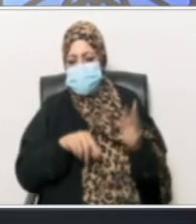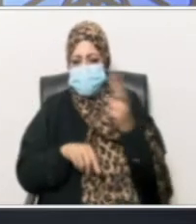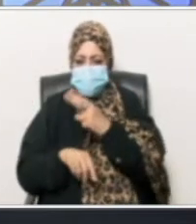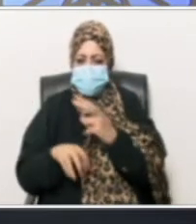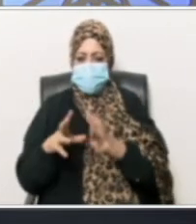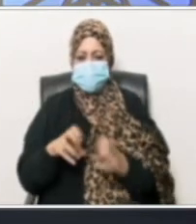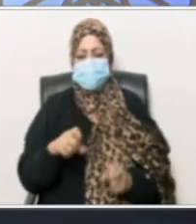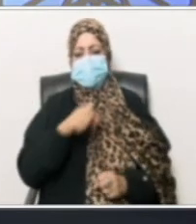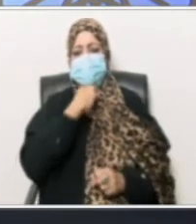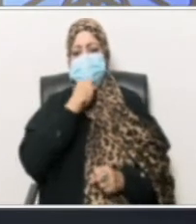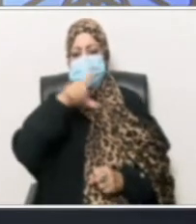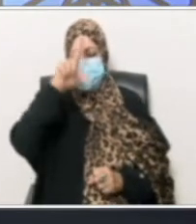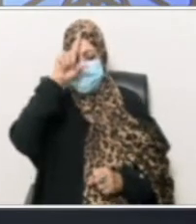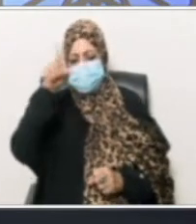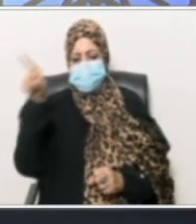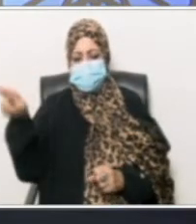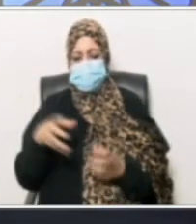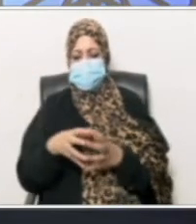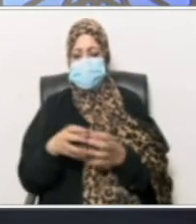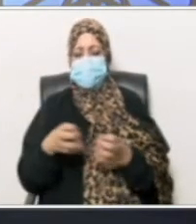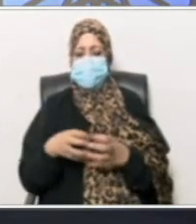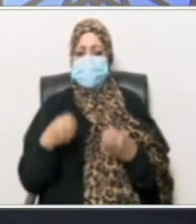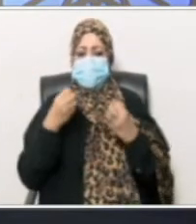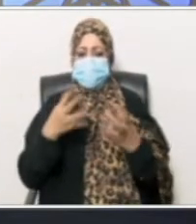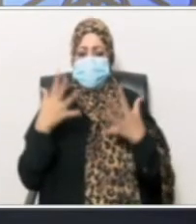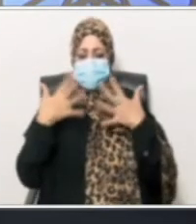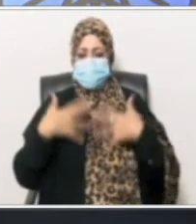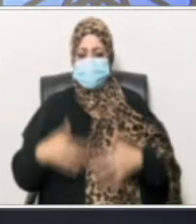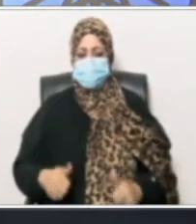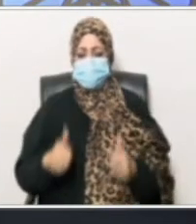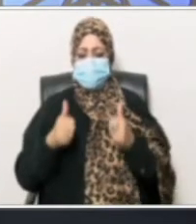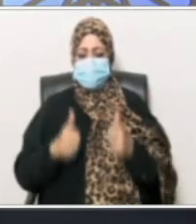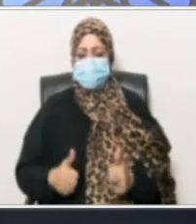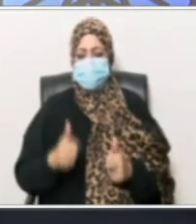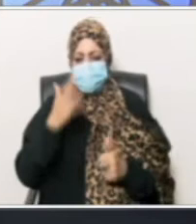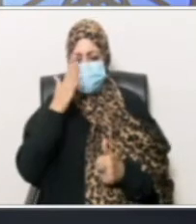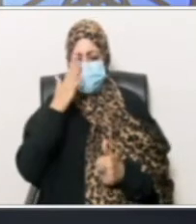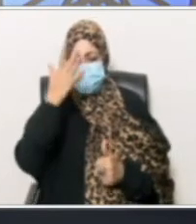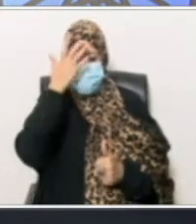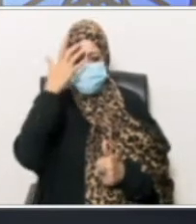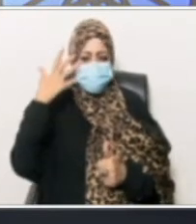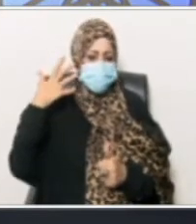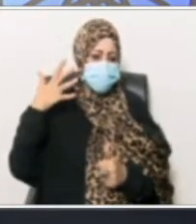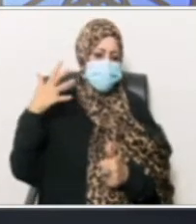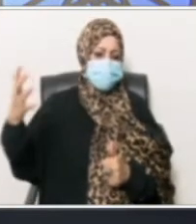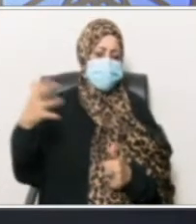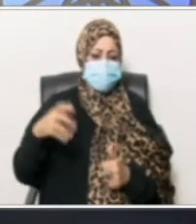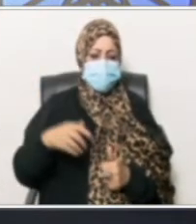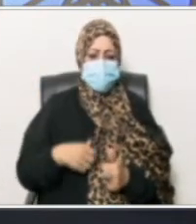قوته العلمية وقدراته الفائقة في الفهم والتأصيل